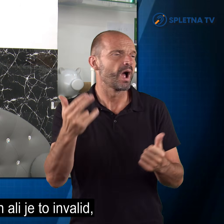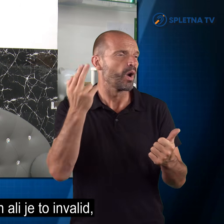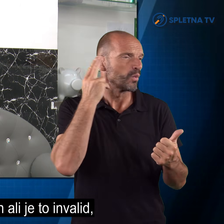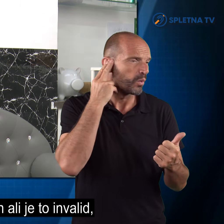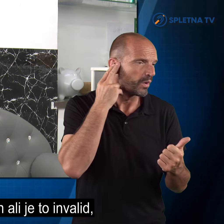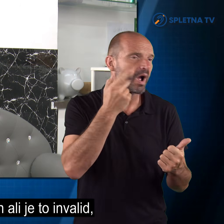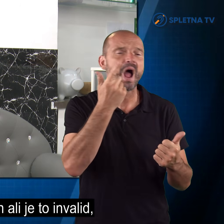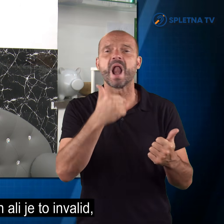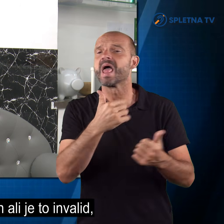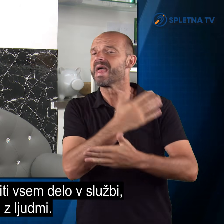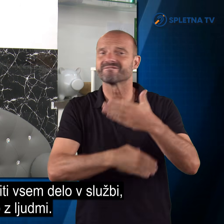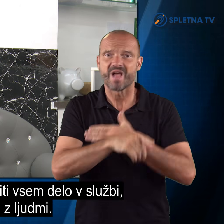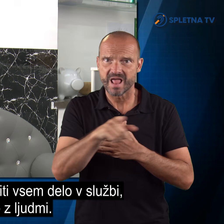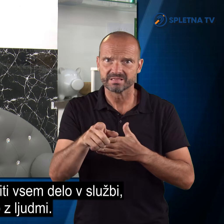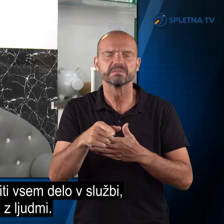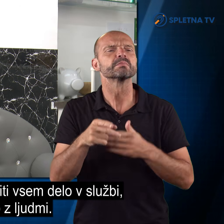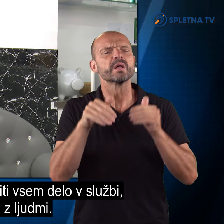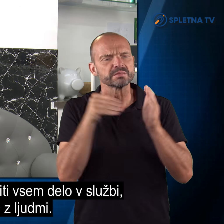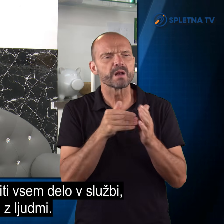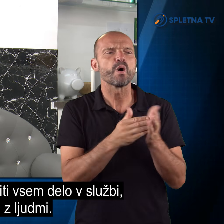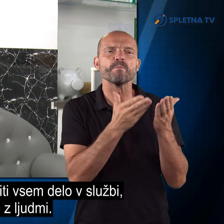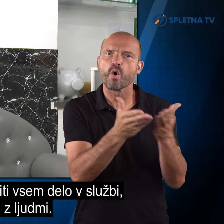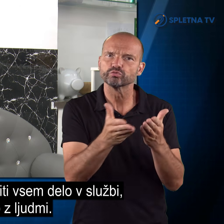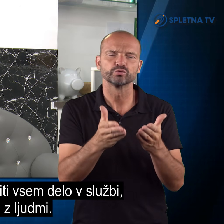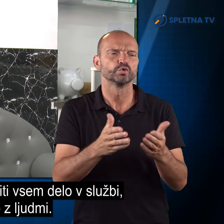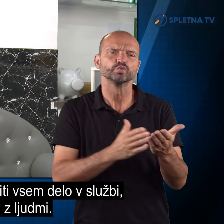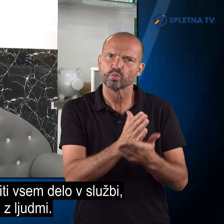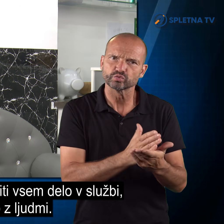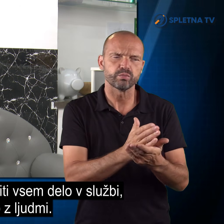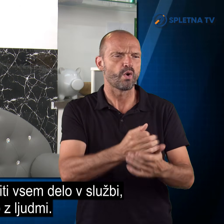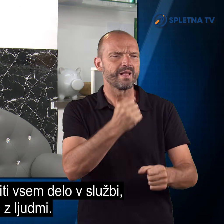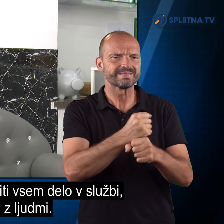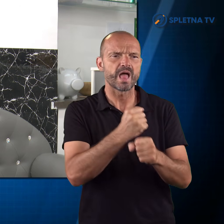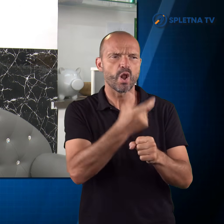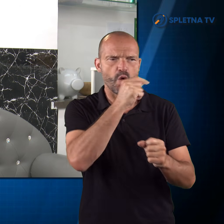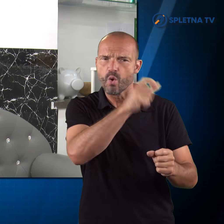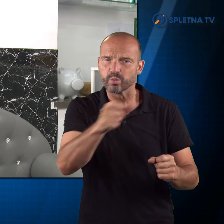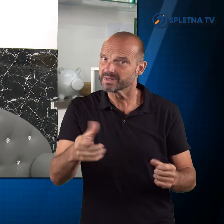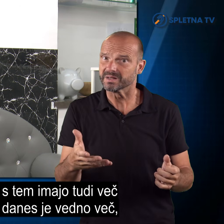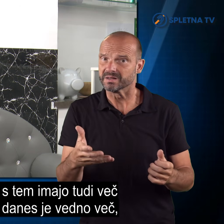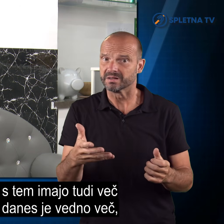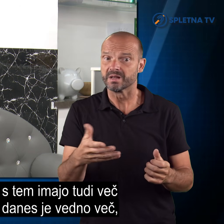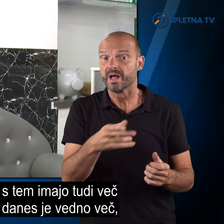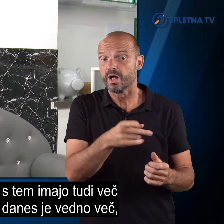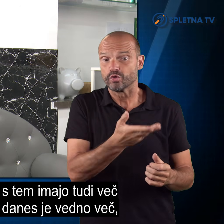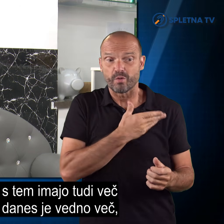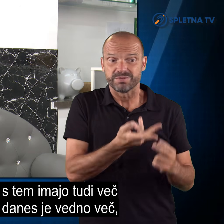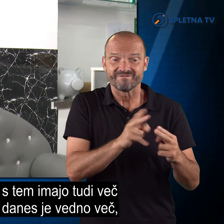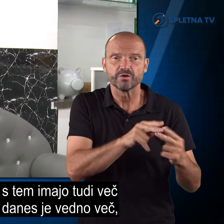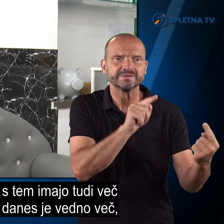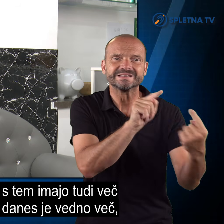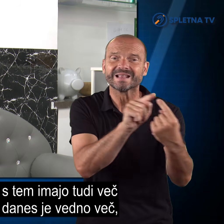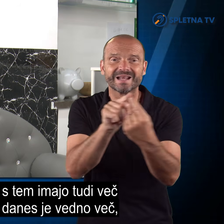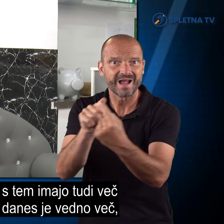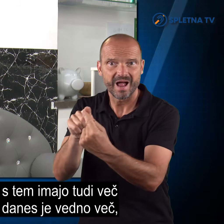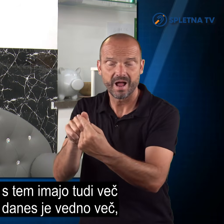to invalid, v bistvu omogočiti vsem delo v službi, delo z ljudmi, zaradi tega, ker s tem imajo tudi več